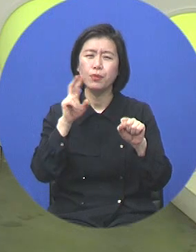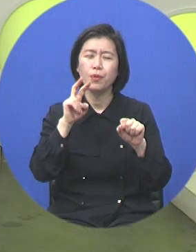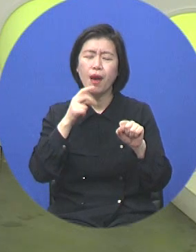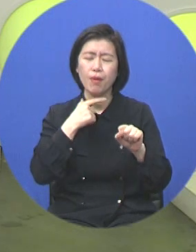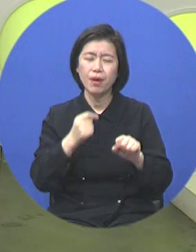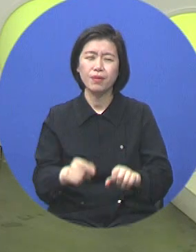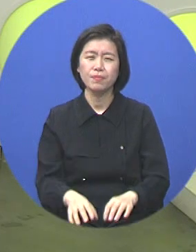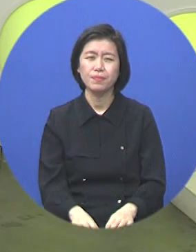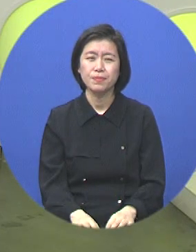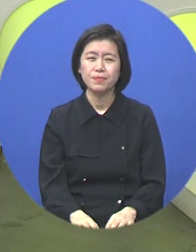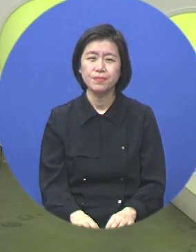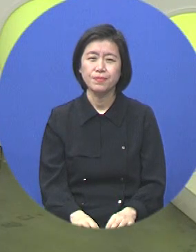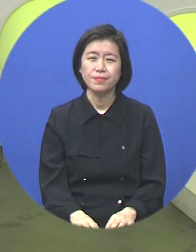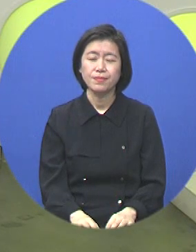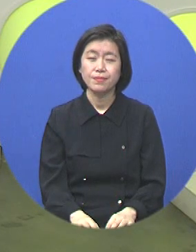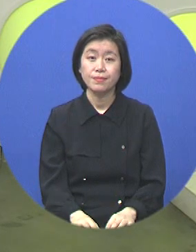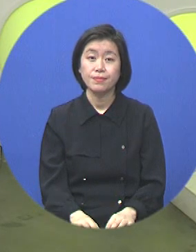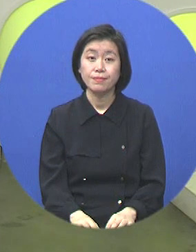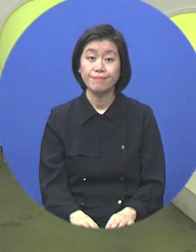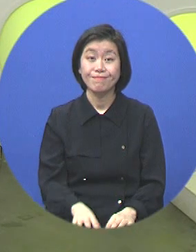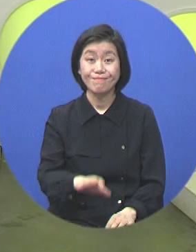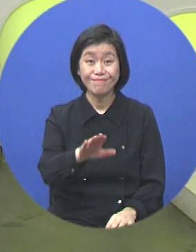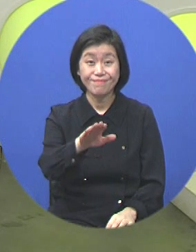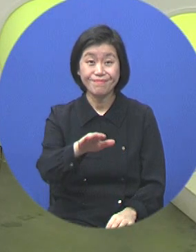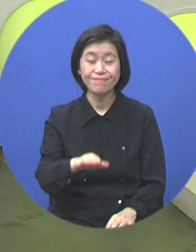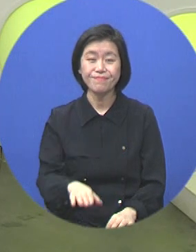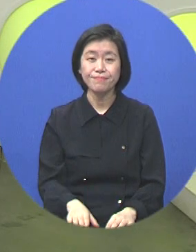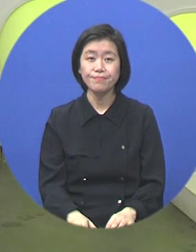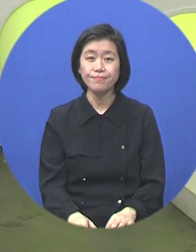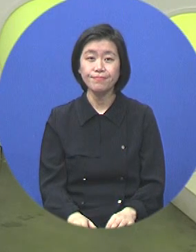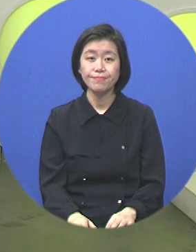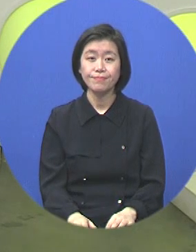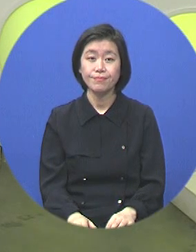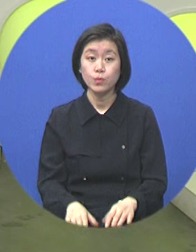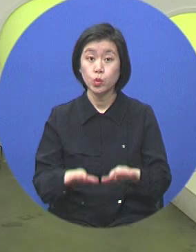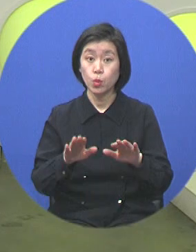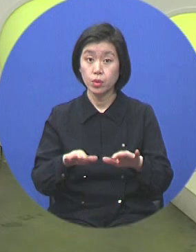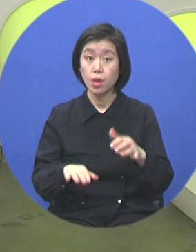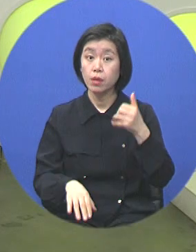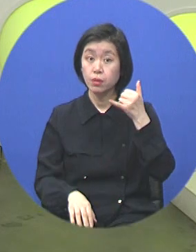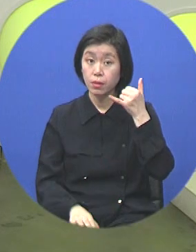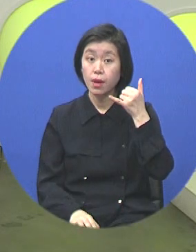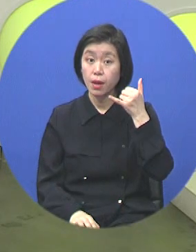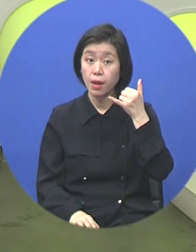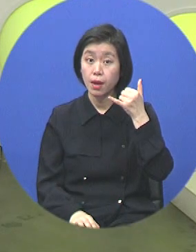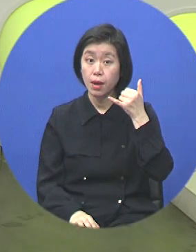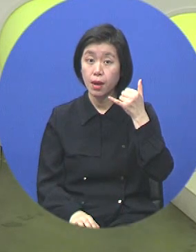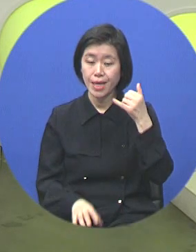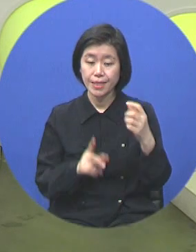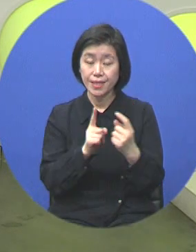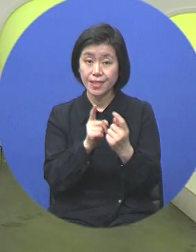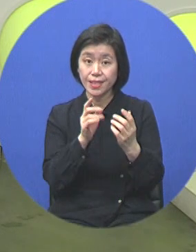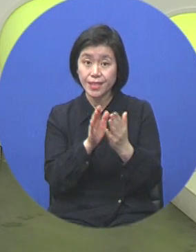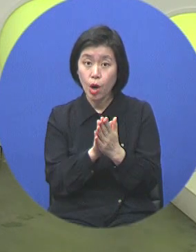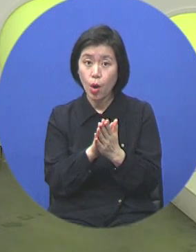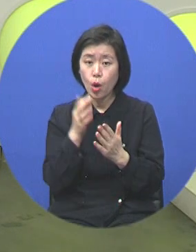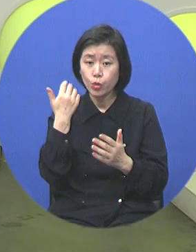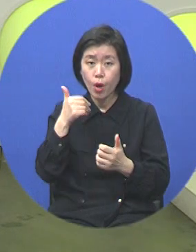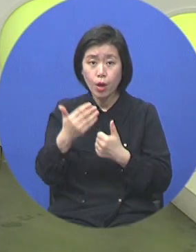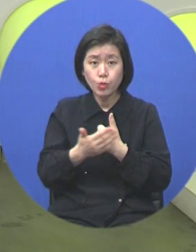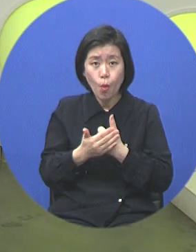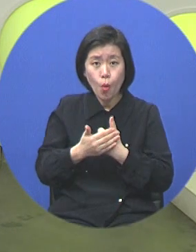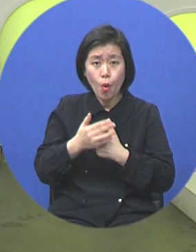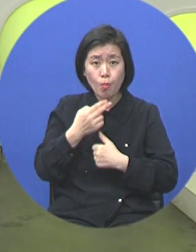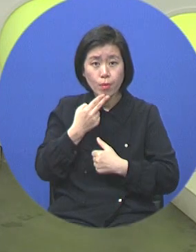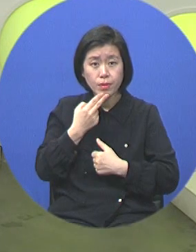해방가. 아, 네. 네네. 예. 자, 우리 어머님. 예. 이렇게 ARS 전화해서 직접 누가 도움 없이